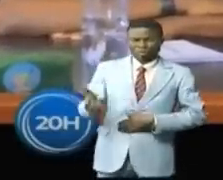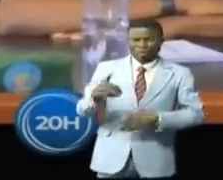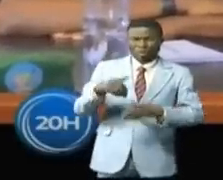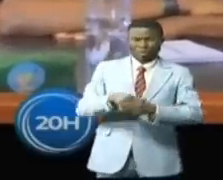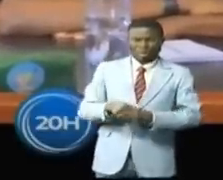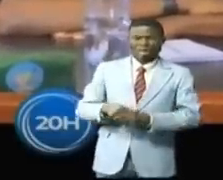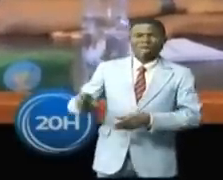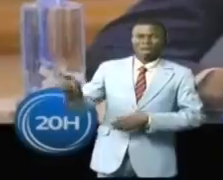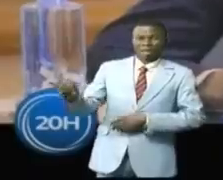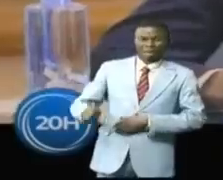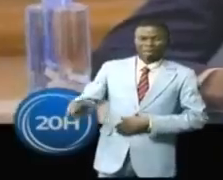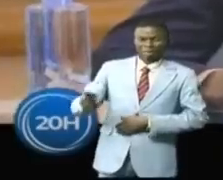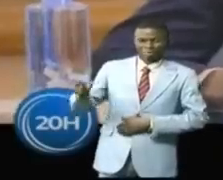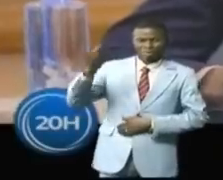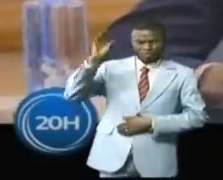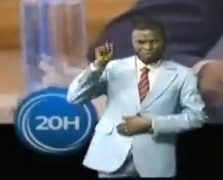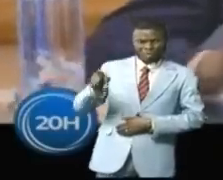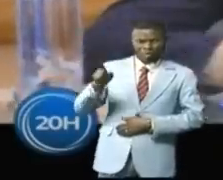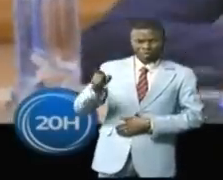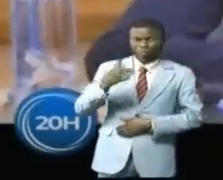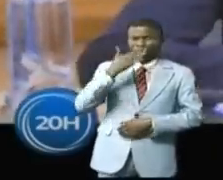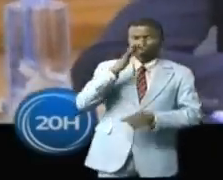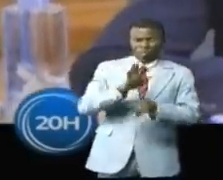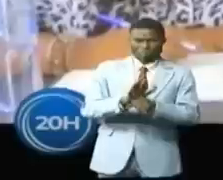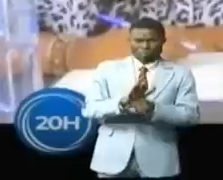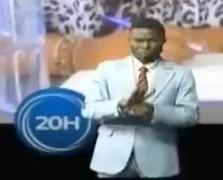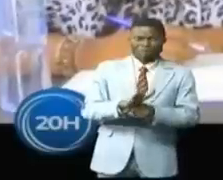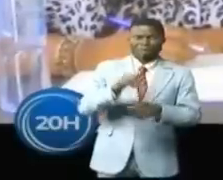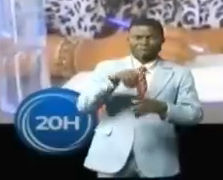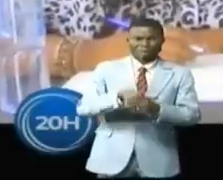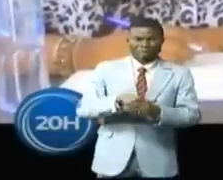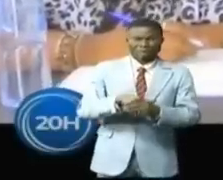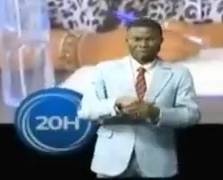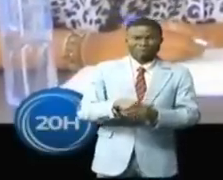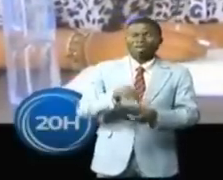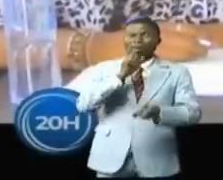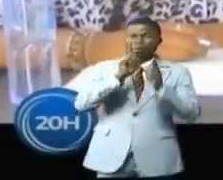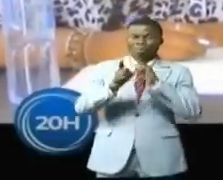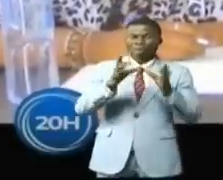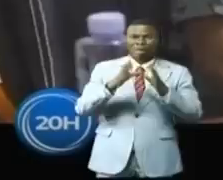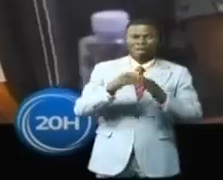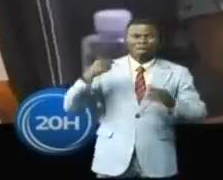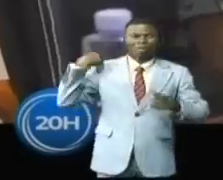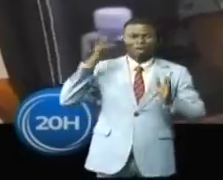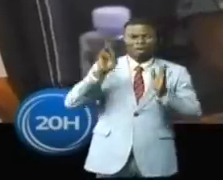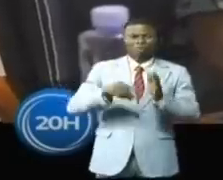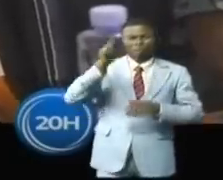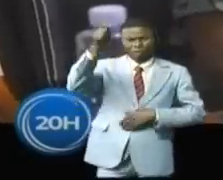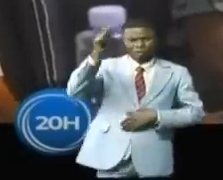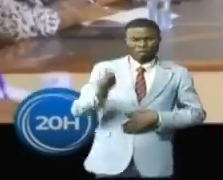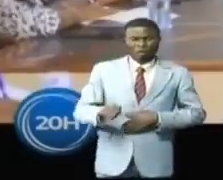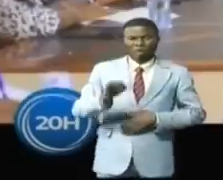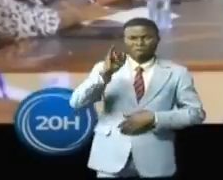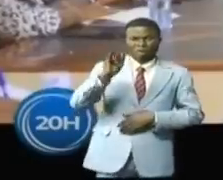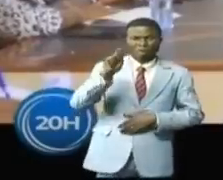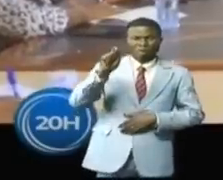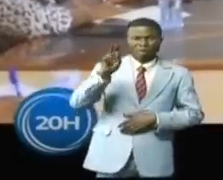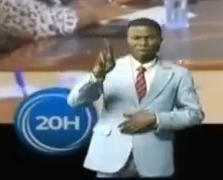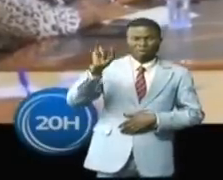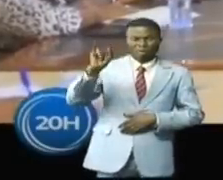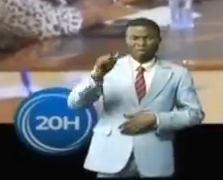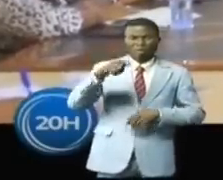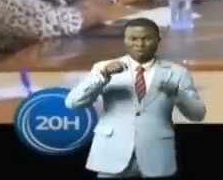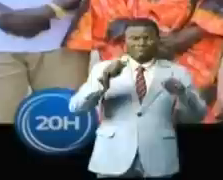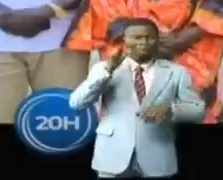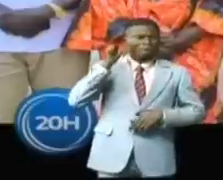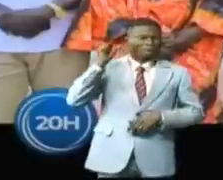cette entité coutumière. Une promesse faite à l'issue d'un échange avec le gouverneur militaire de l'Ituri ce mercredi